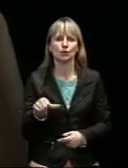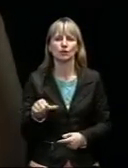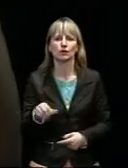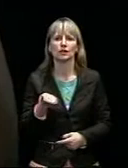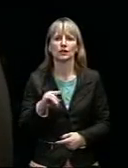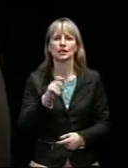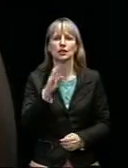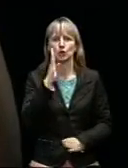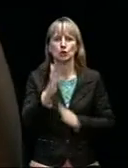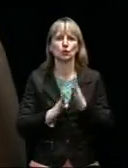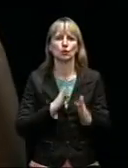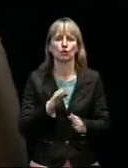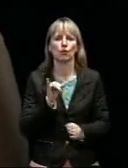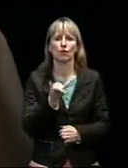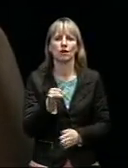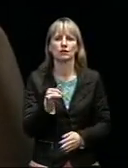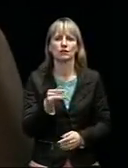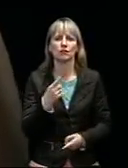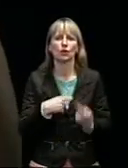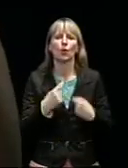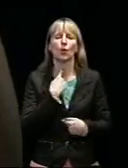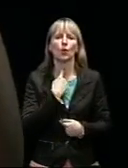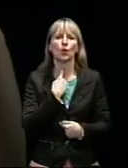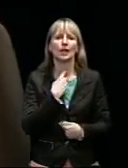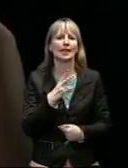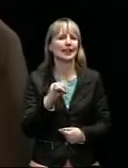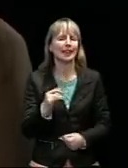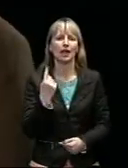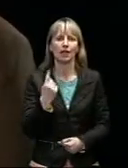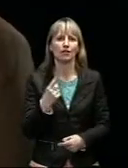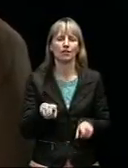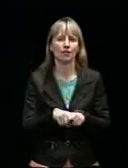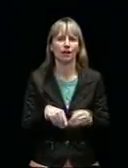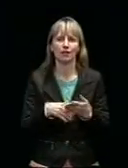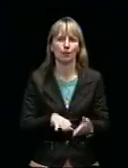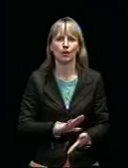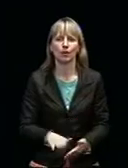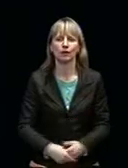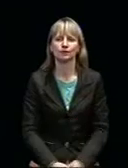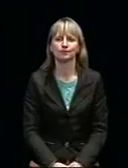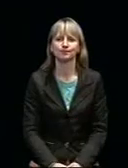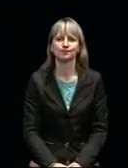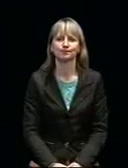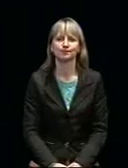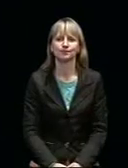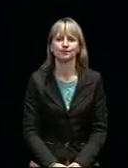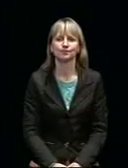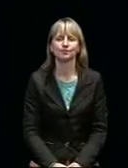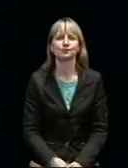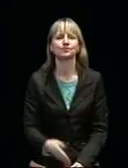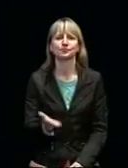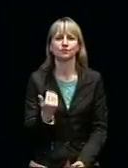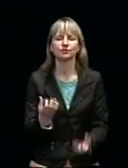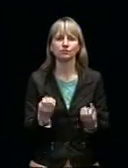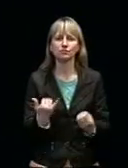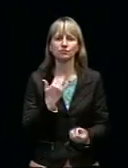поверьте, за сутки у вас восстановится голос. Ни одно средство так не помогает, как это. Супер. Давайте еще... У